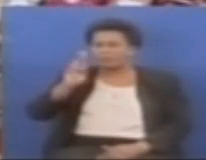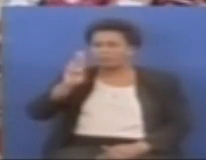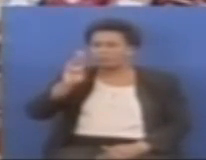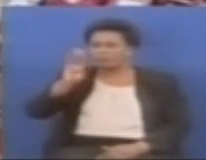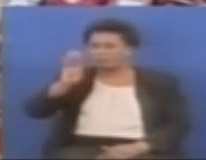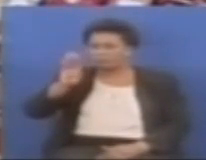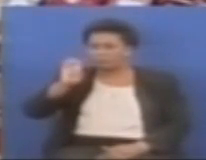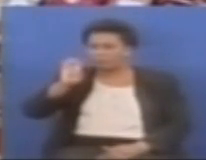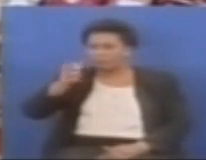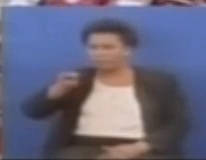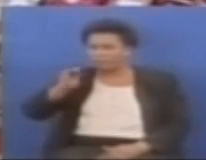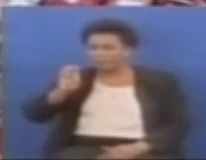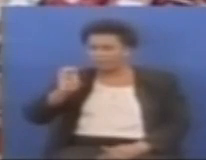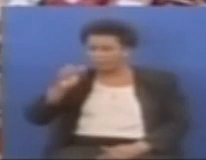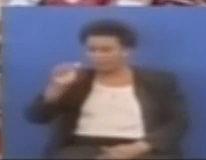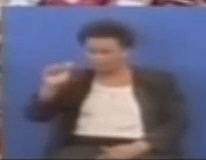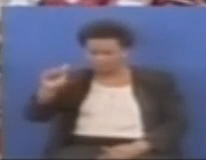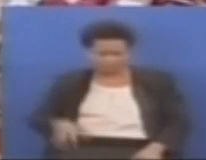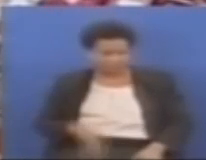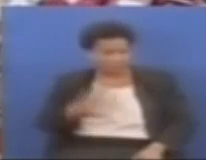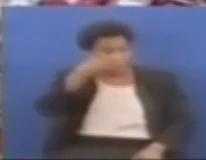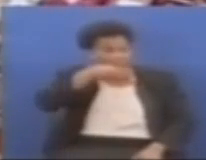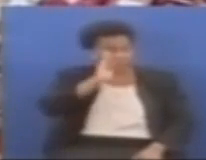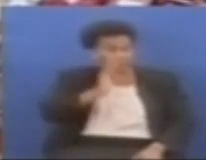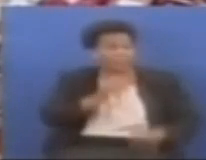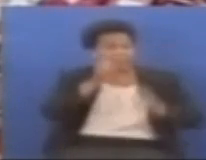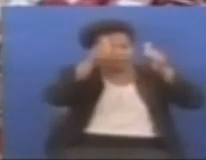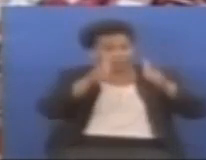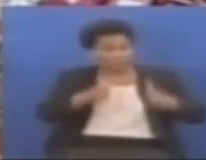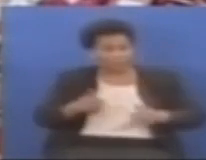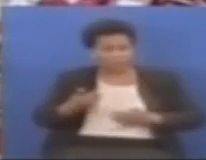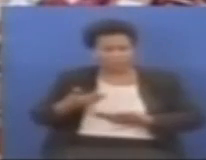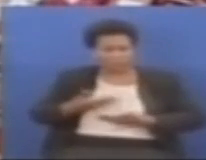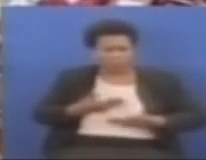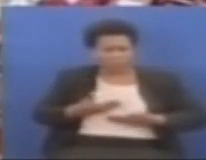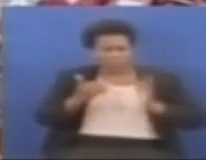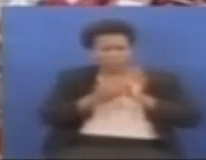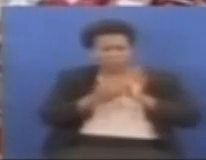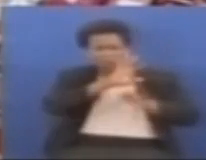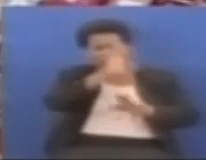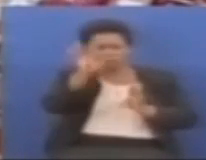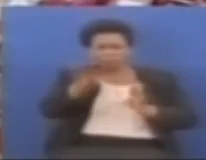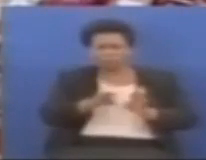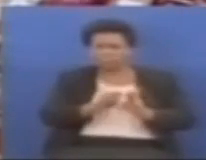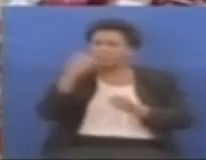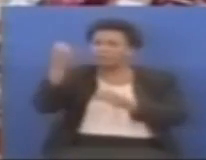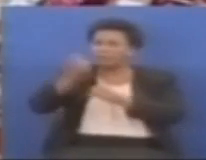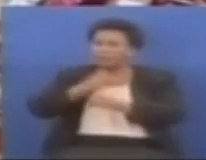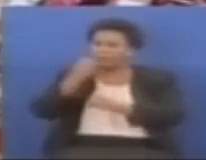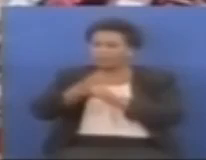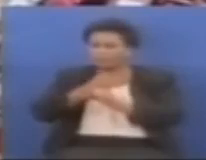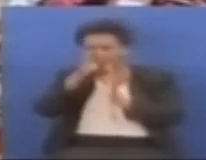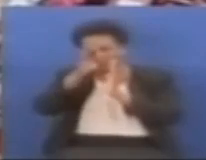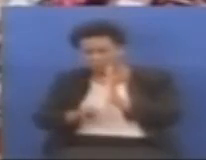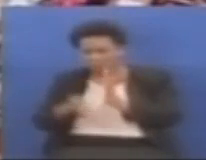Pendekezo hili na jinsi lilivyoungwa mkono hapa nitalipa kipaumbele.